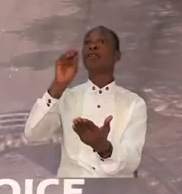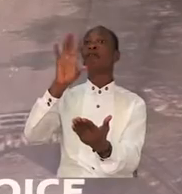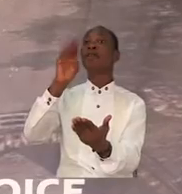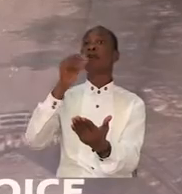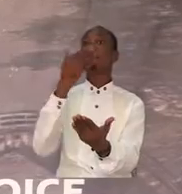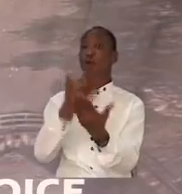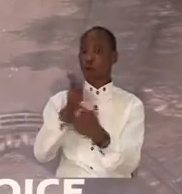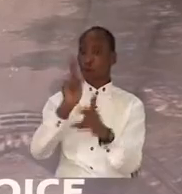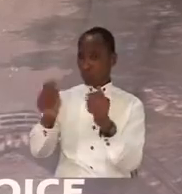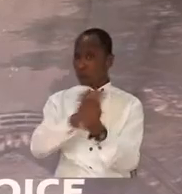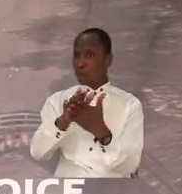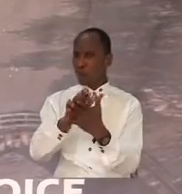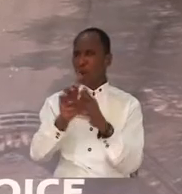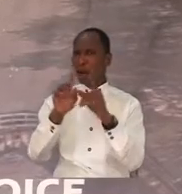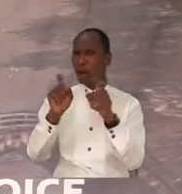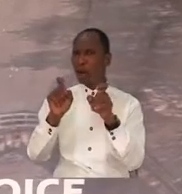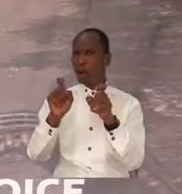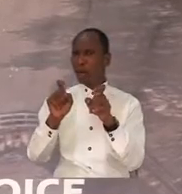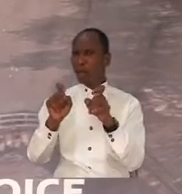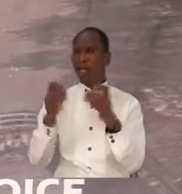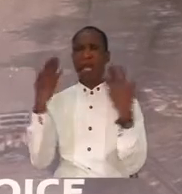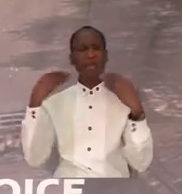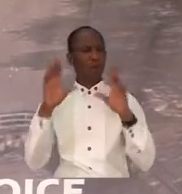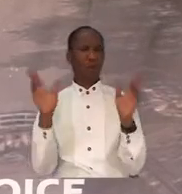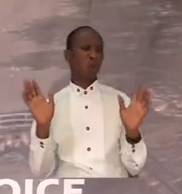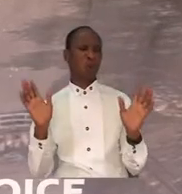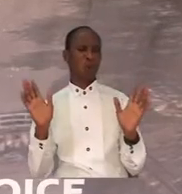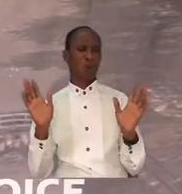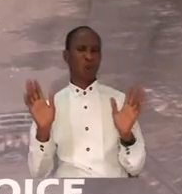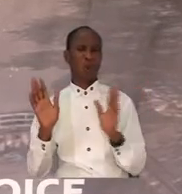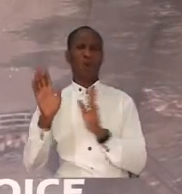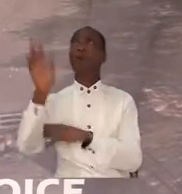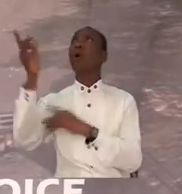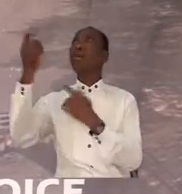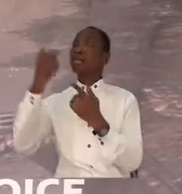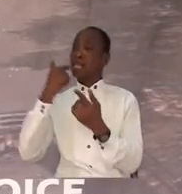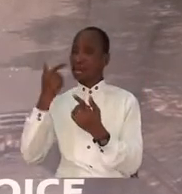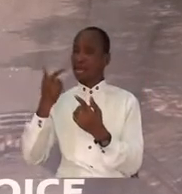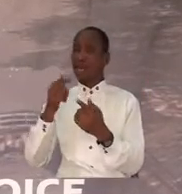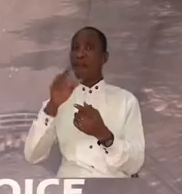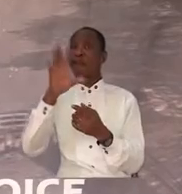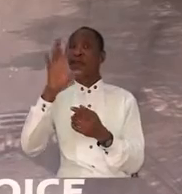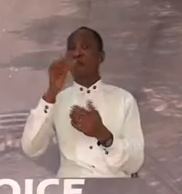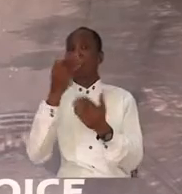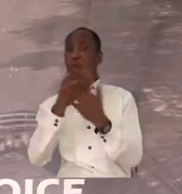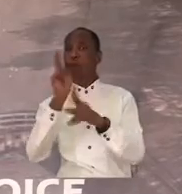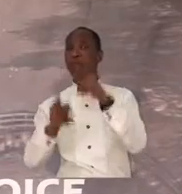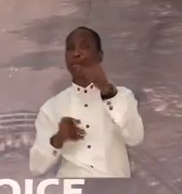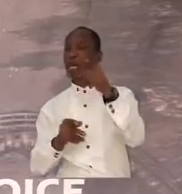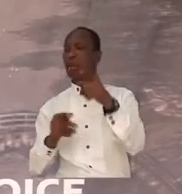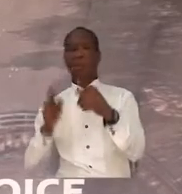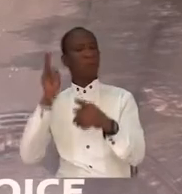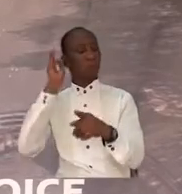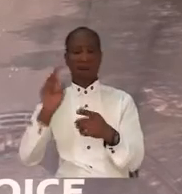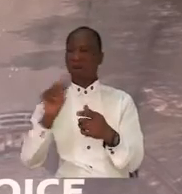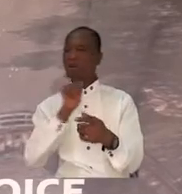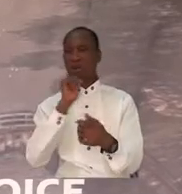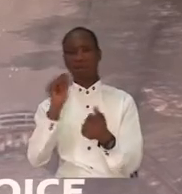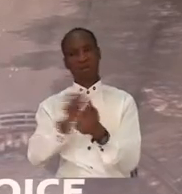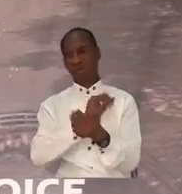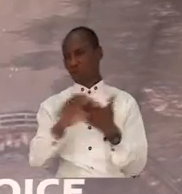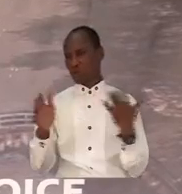debi. E jan yanku ponsuma eno. Osi se ye koho, ni ye ko mu atine ne fuo edionumwa, kroni yen se eno. If ise atine